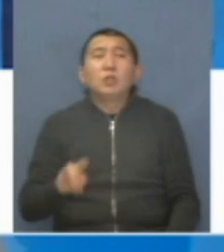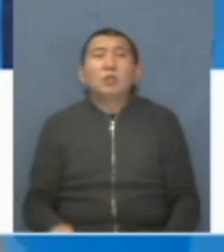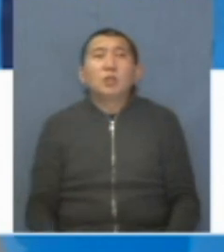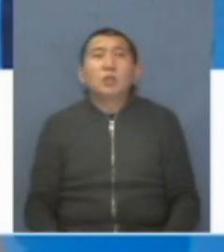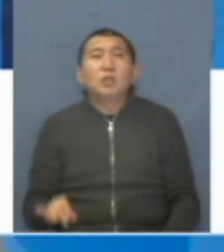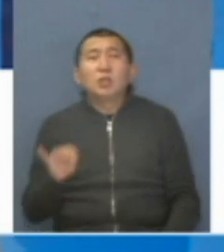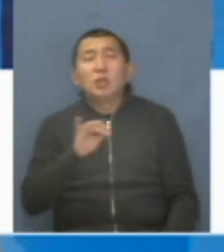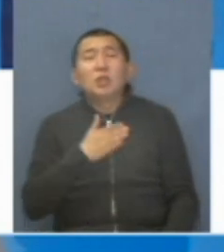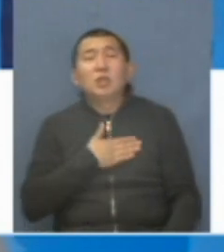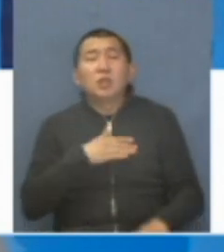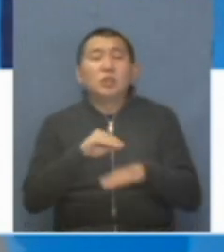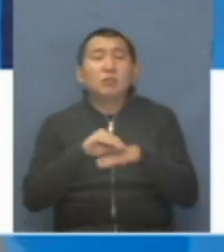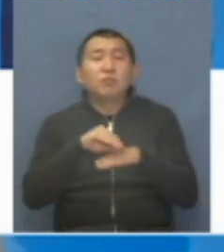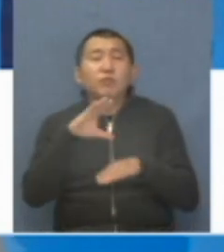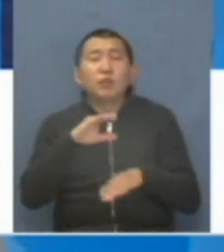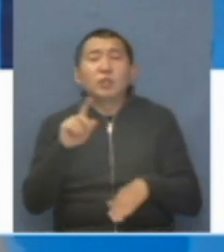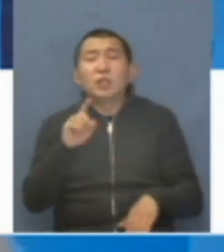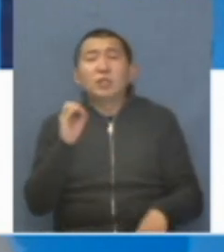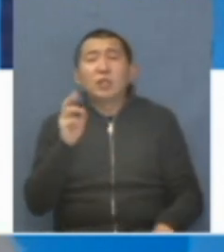фонда «Зекят и Вакуф»